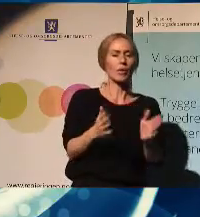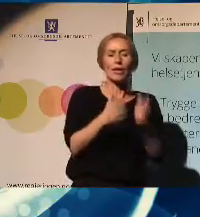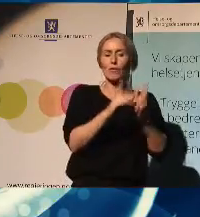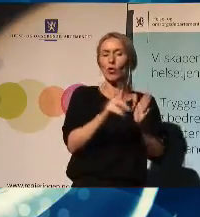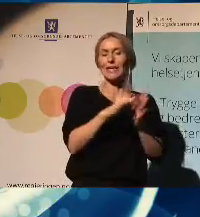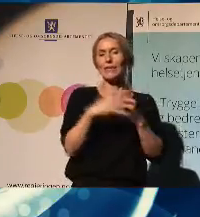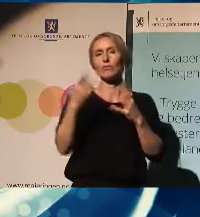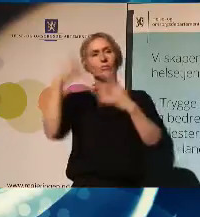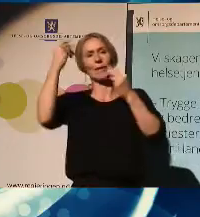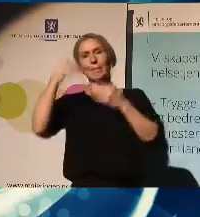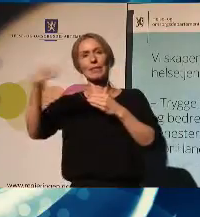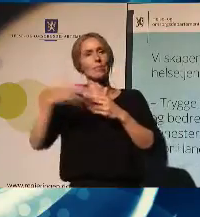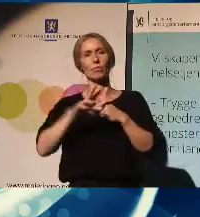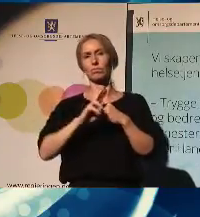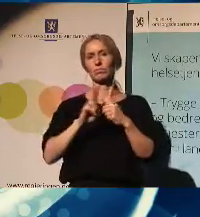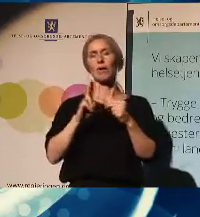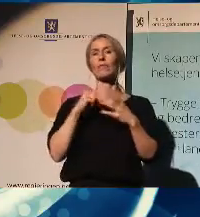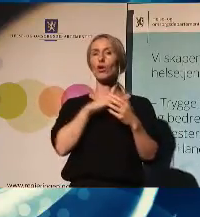glemte vi dette på.